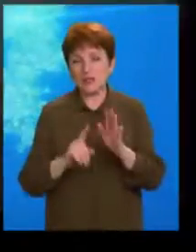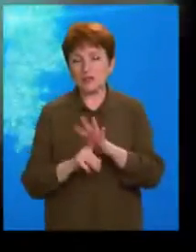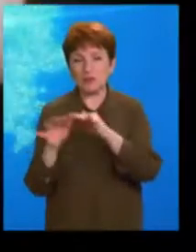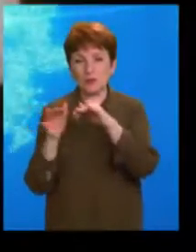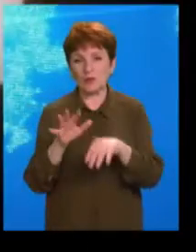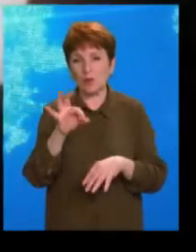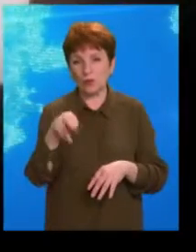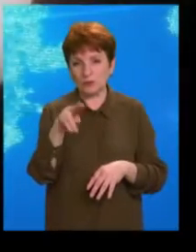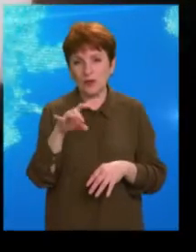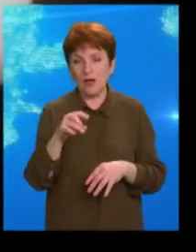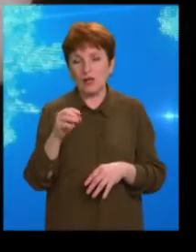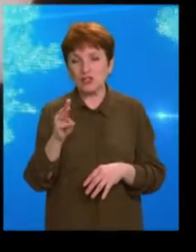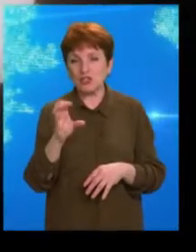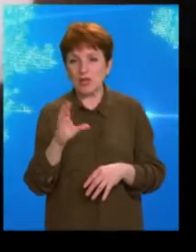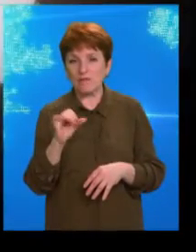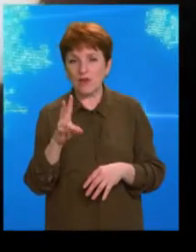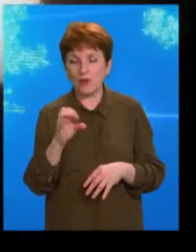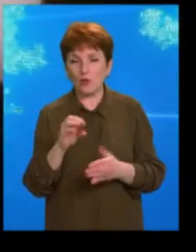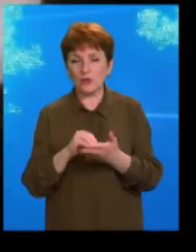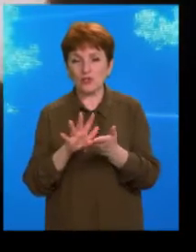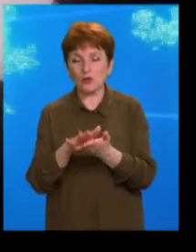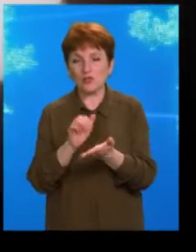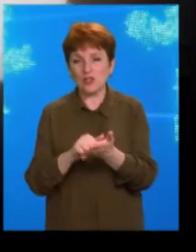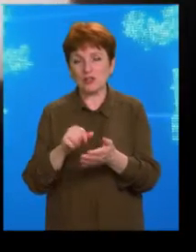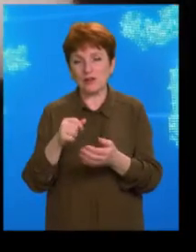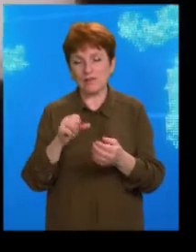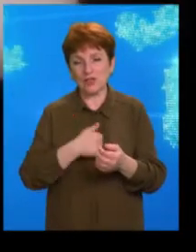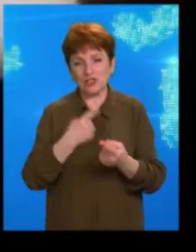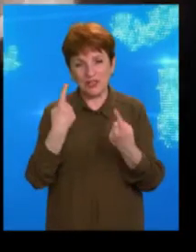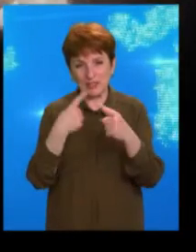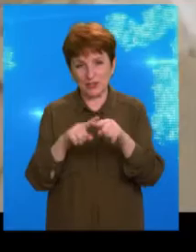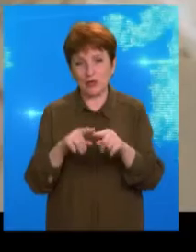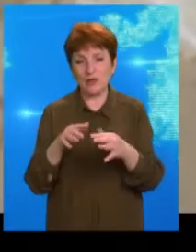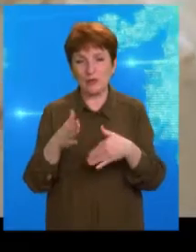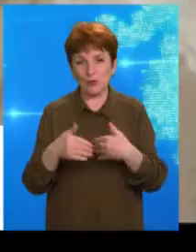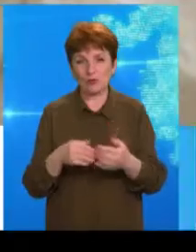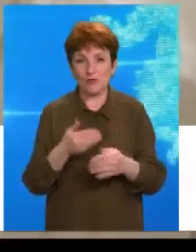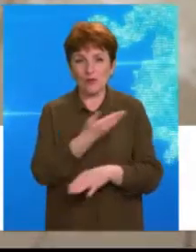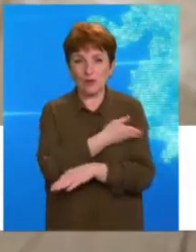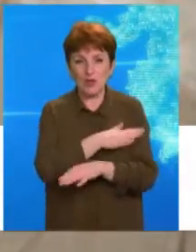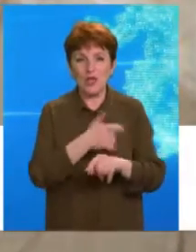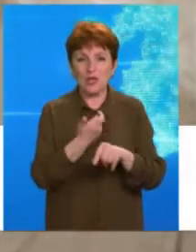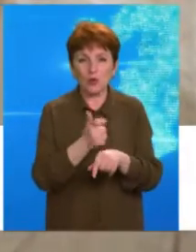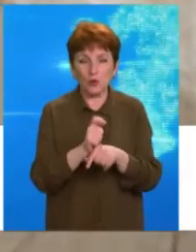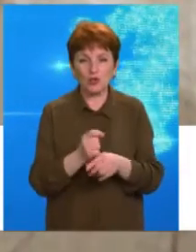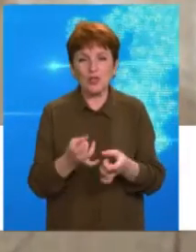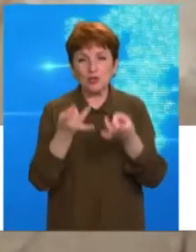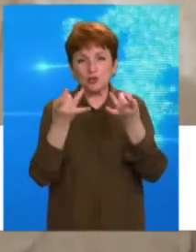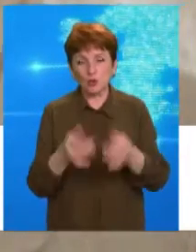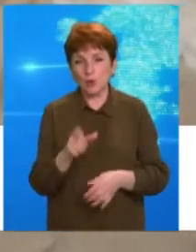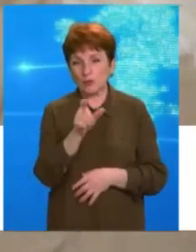на Одер. Анатолий Шевелев отличился в уничтожении вражеской техники и пехоты в боях в Польше. Это очень скромные